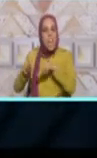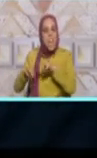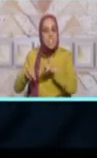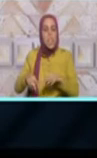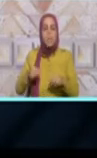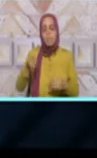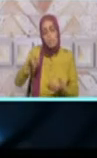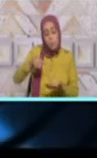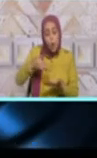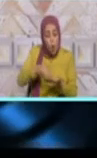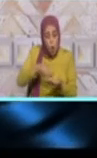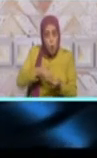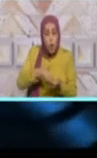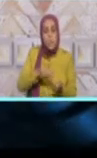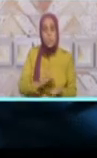الرز.